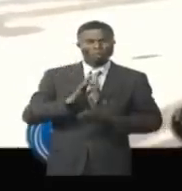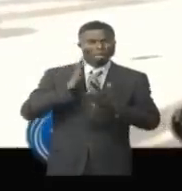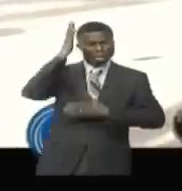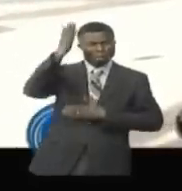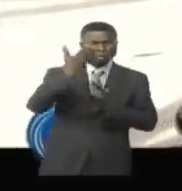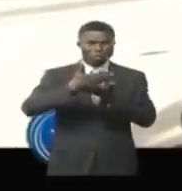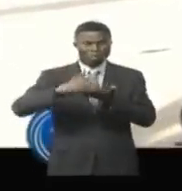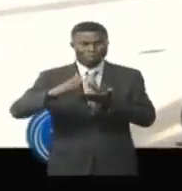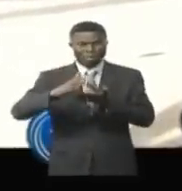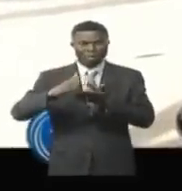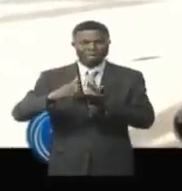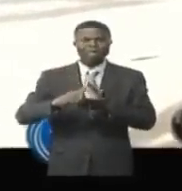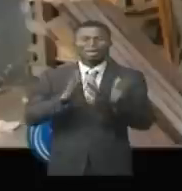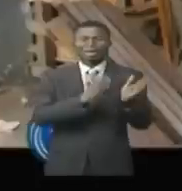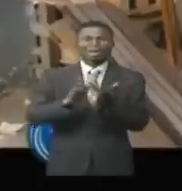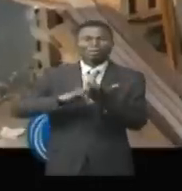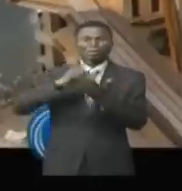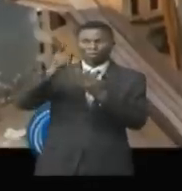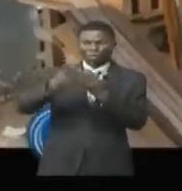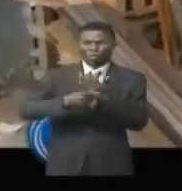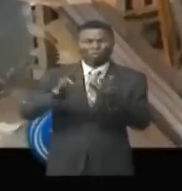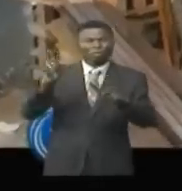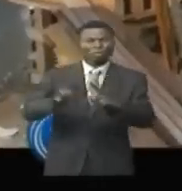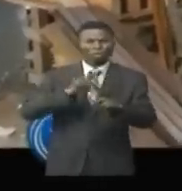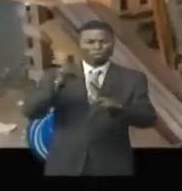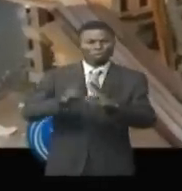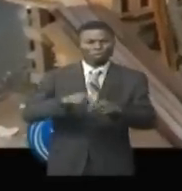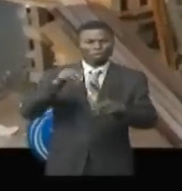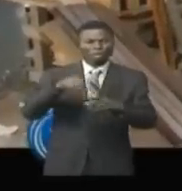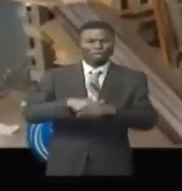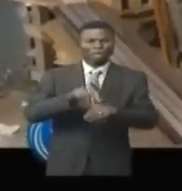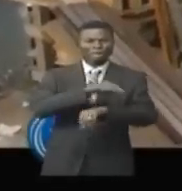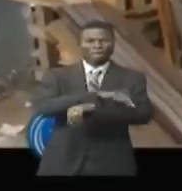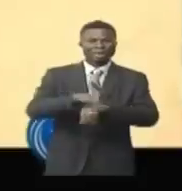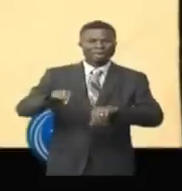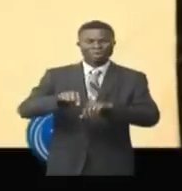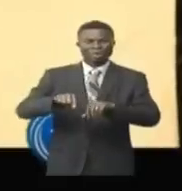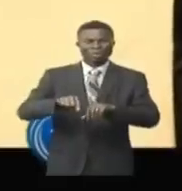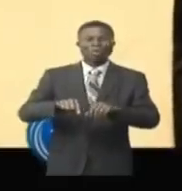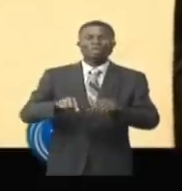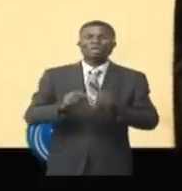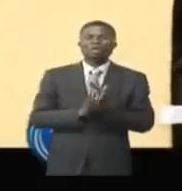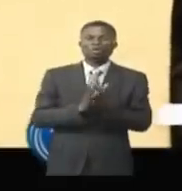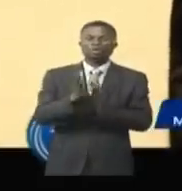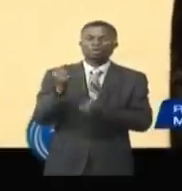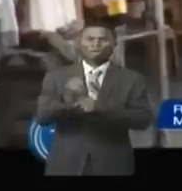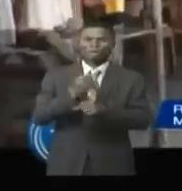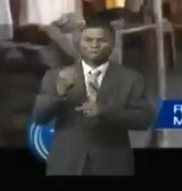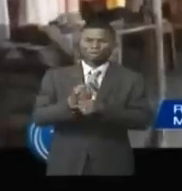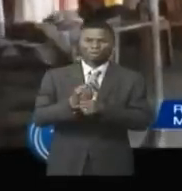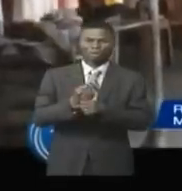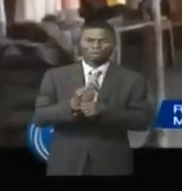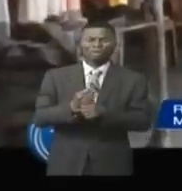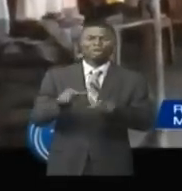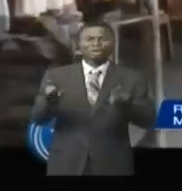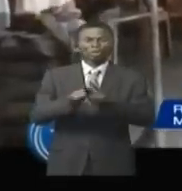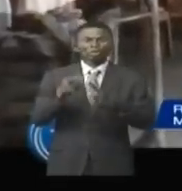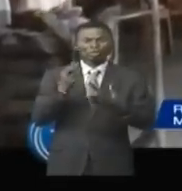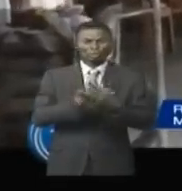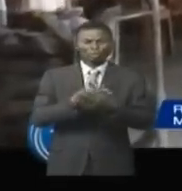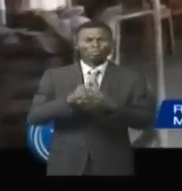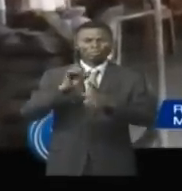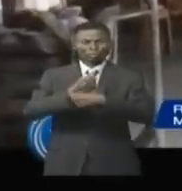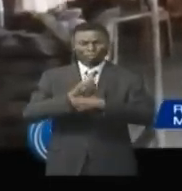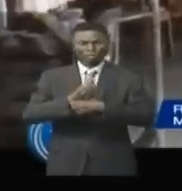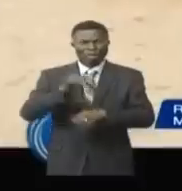la mise en œuvre de mesures d'application à travers l'installation d'une administration de services. Entendu, la création